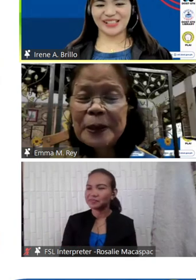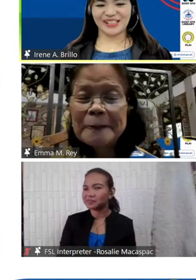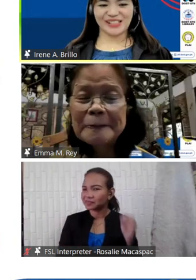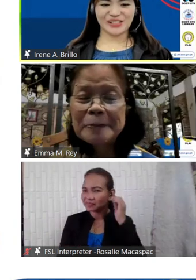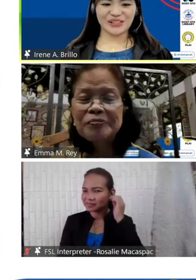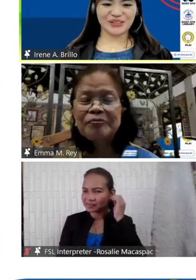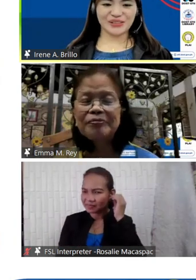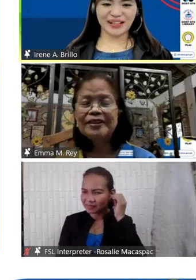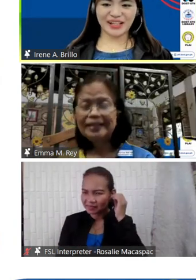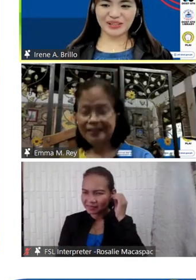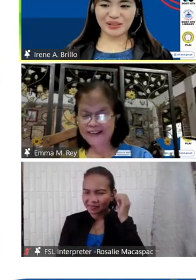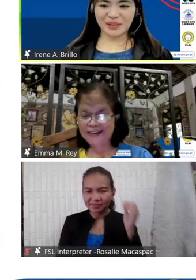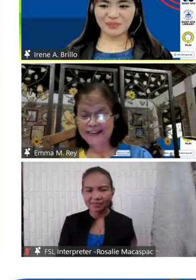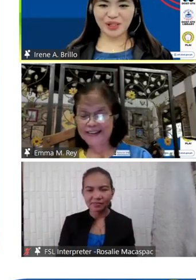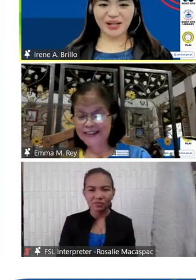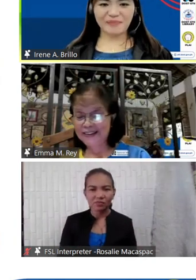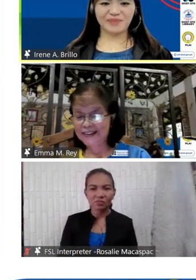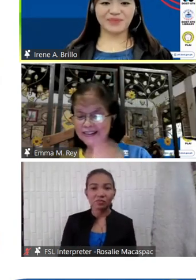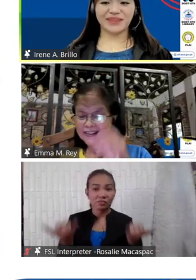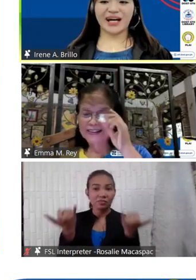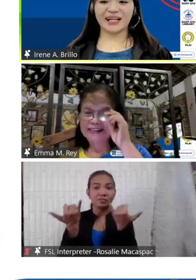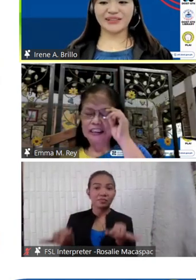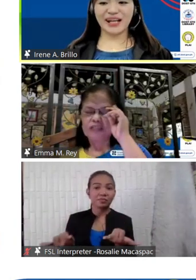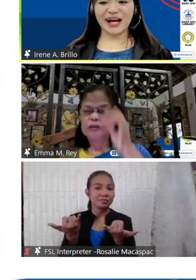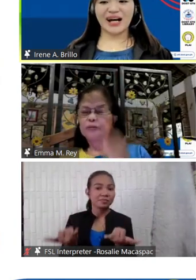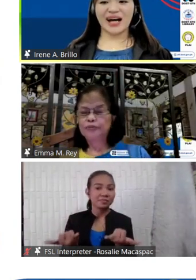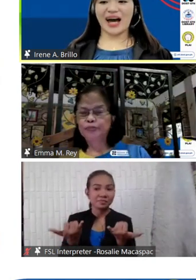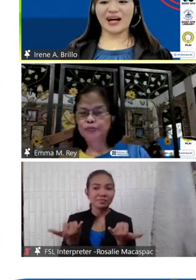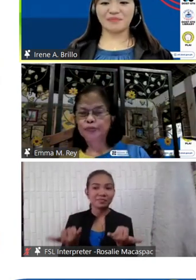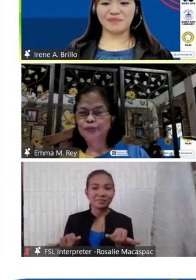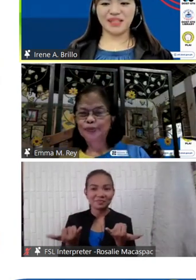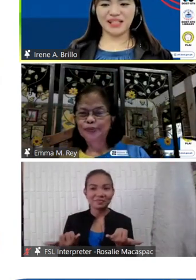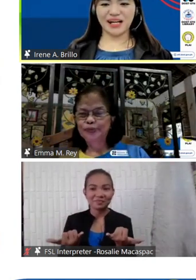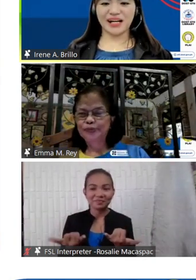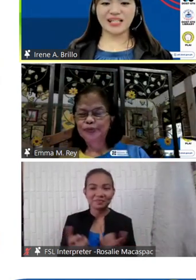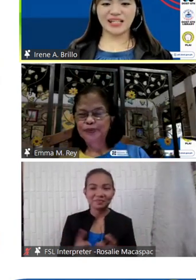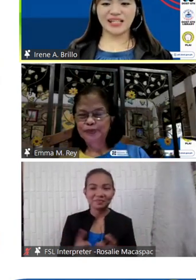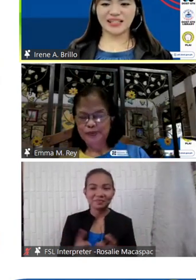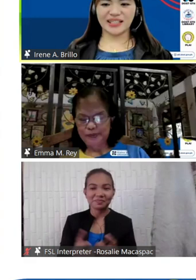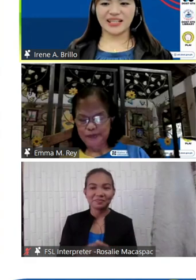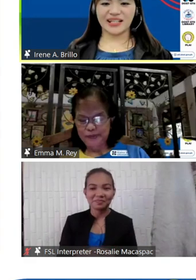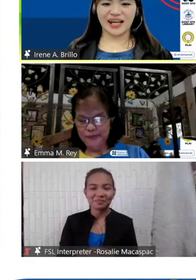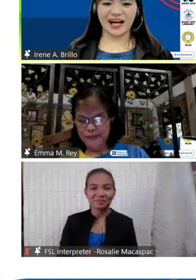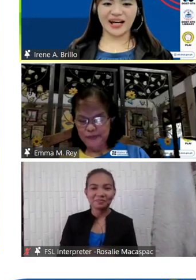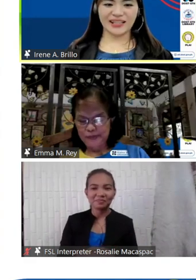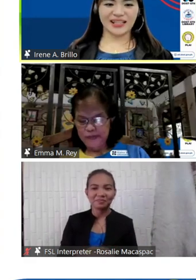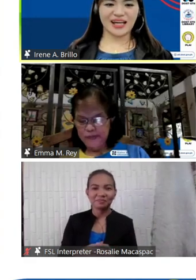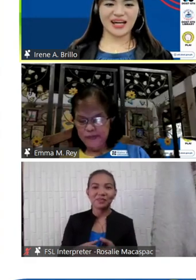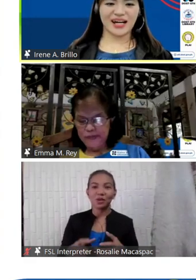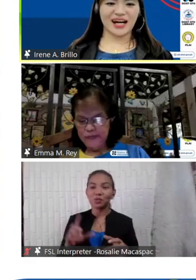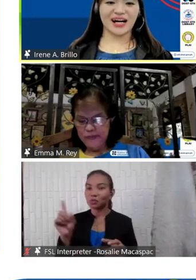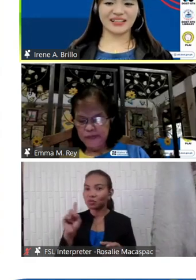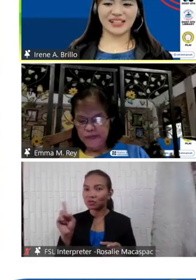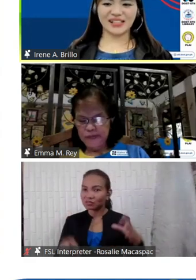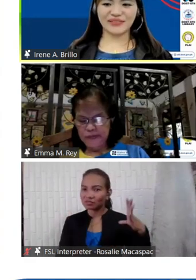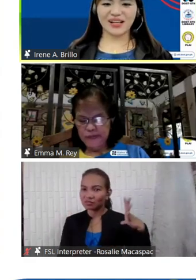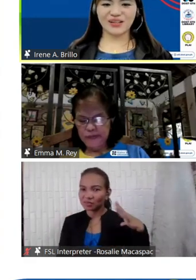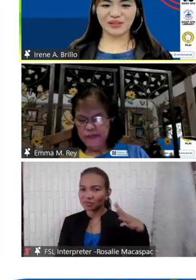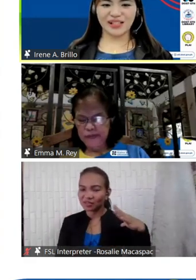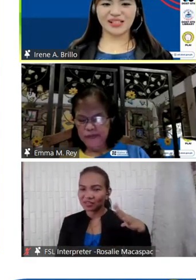Okay. So, ngayon naman po, narito na ang pinakahihintay ng lahat,